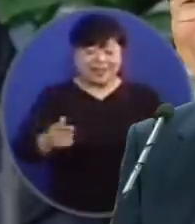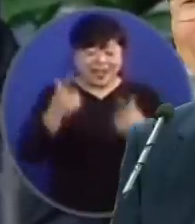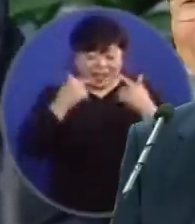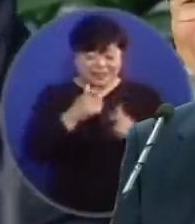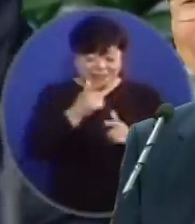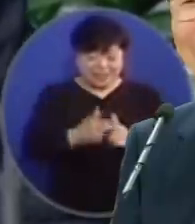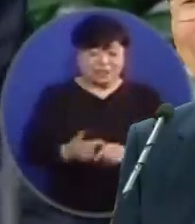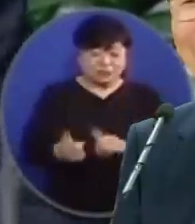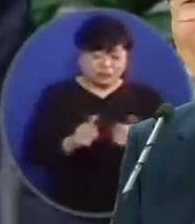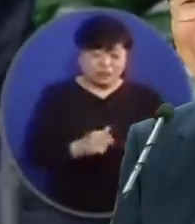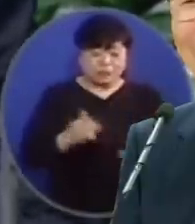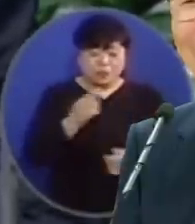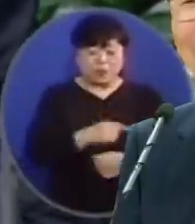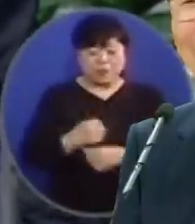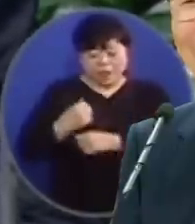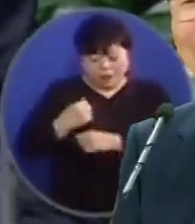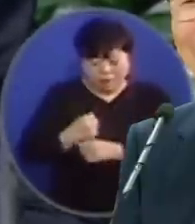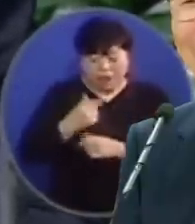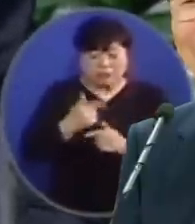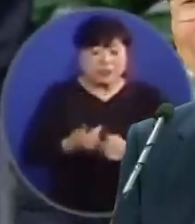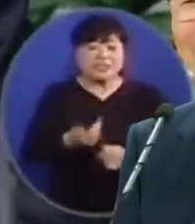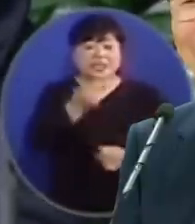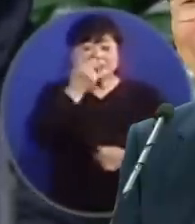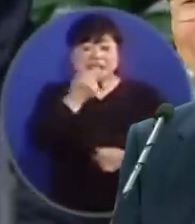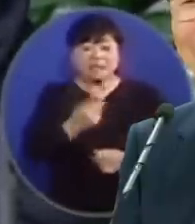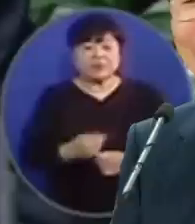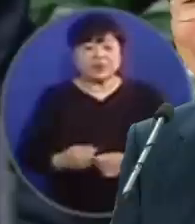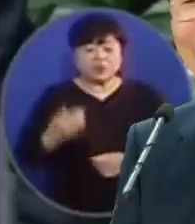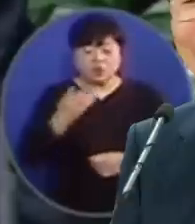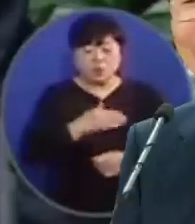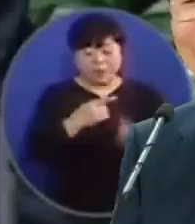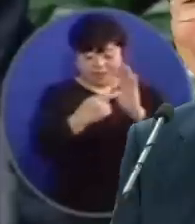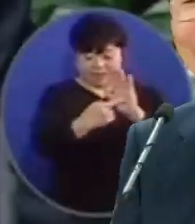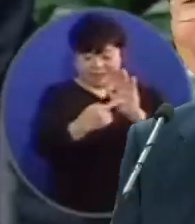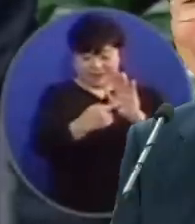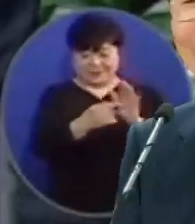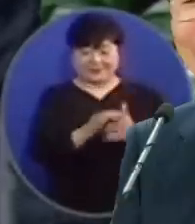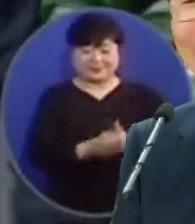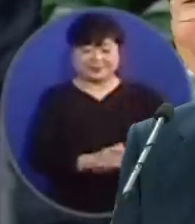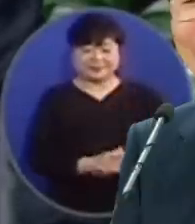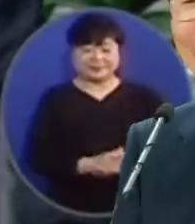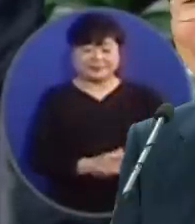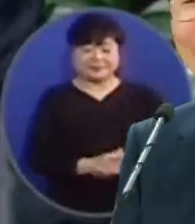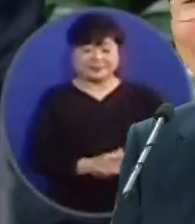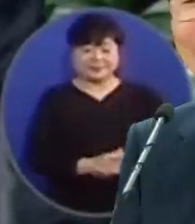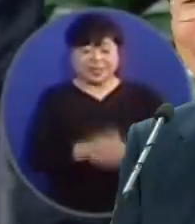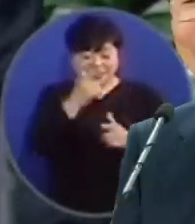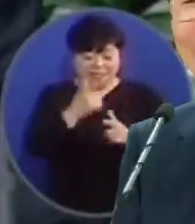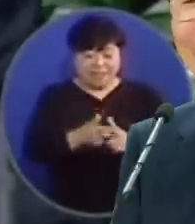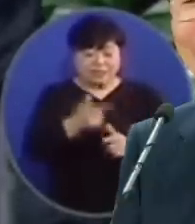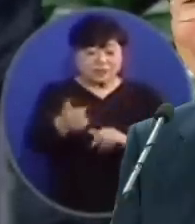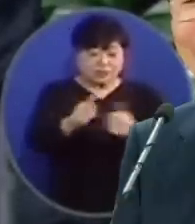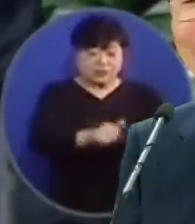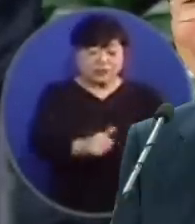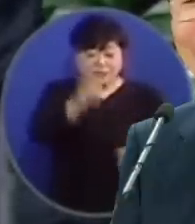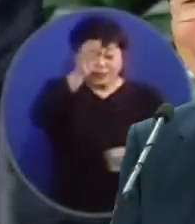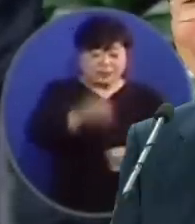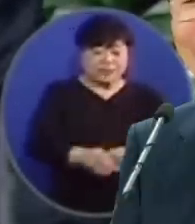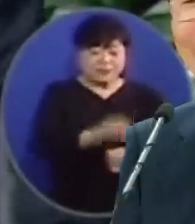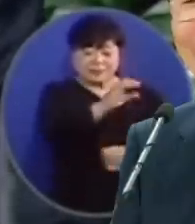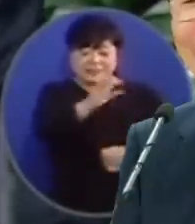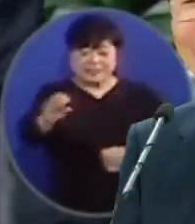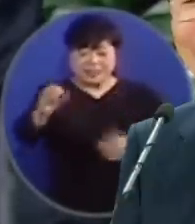항상 예수 죽임을 몸에 걸머지만 예수의 생명도 우리 몸에 나타난다. 예수를 죽인 십자가의